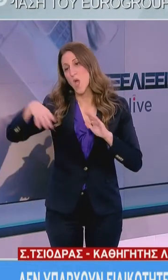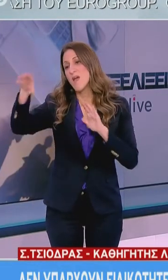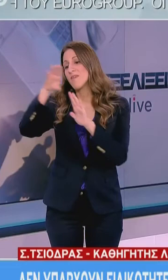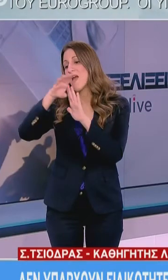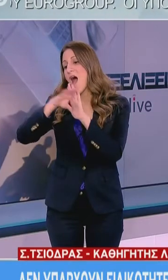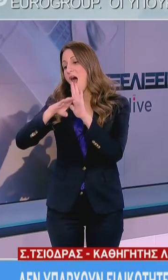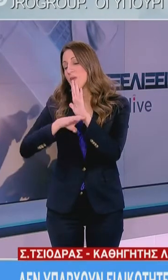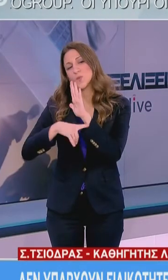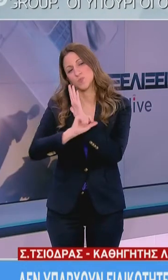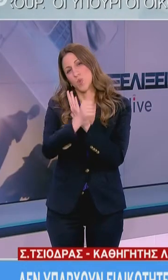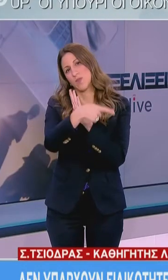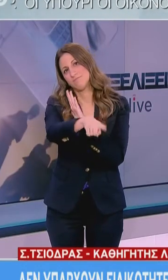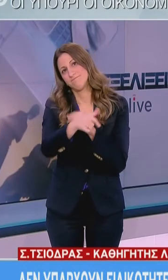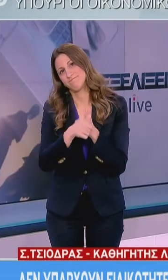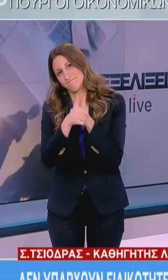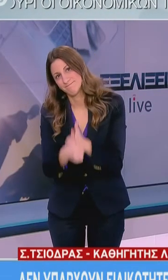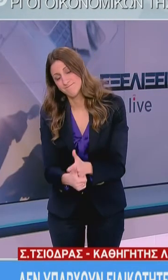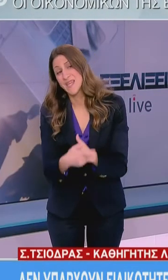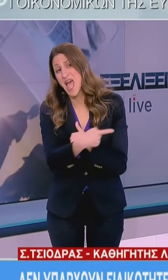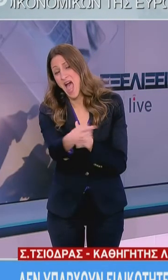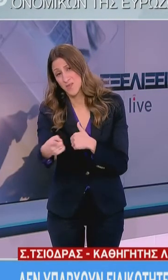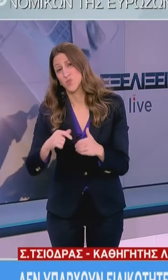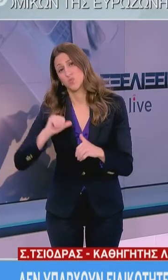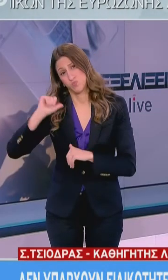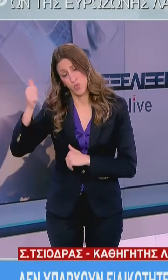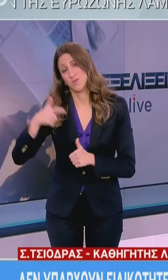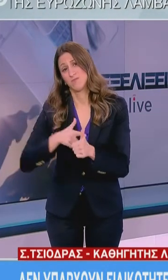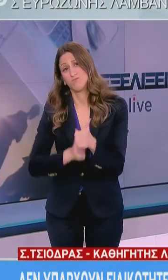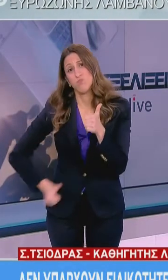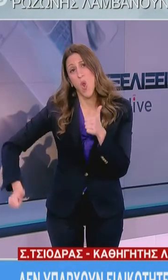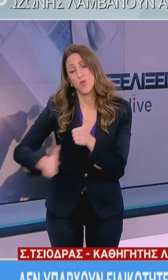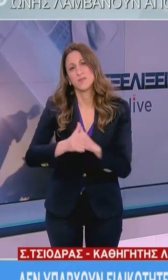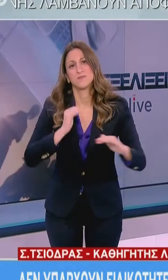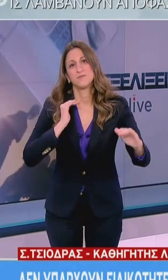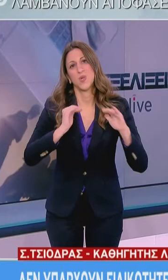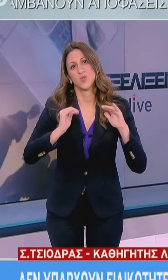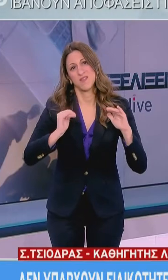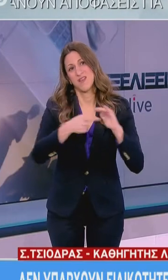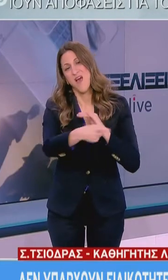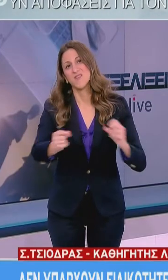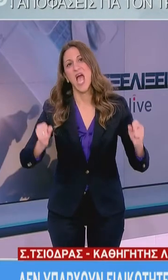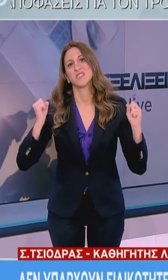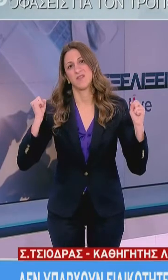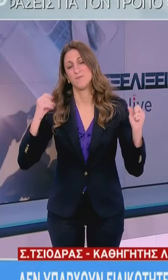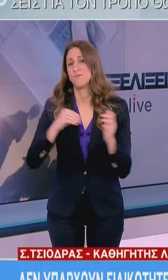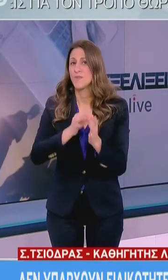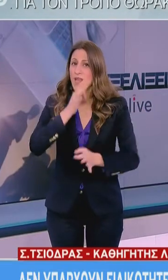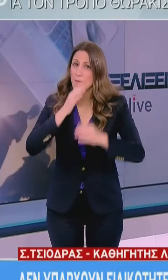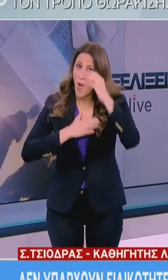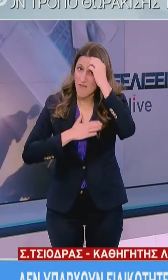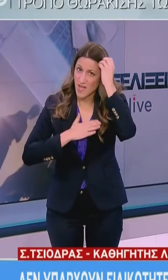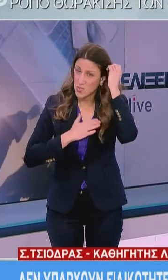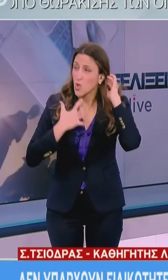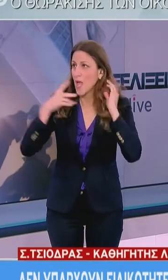κανόνες ασφαλείας. Η προστασία τους πρέπει να παραμείνει η πρώτη προτεραιότητα. Επίσης, να εκφράσω ένα μεγάλο ευχαριστώ εκ μέρους και του